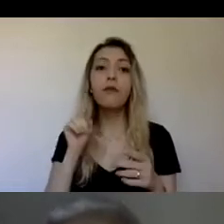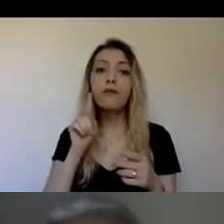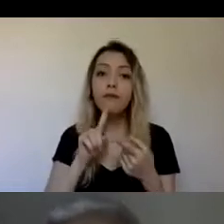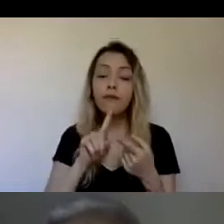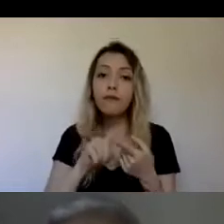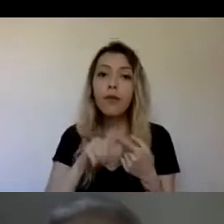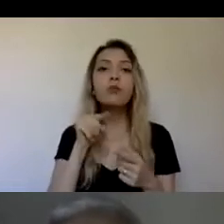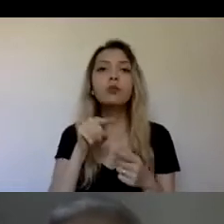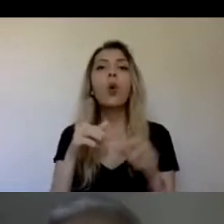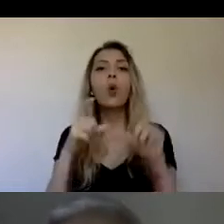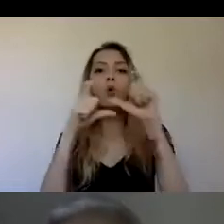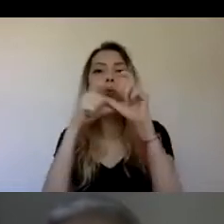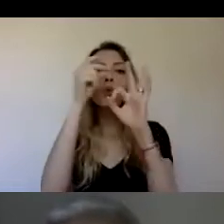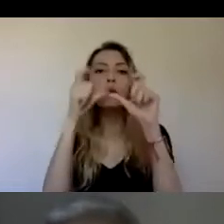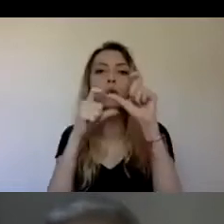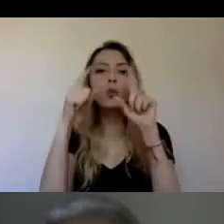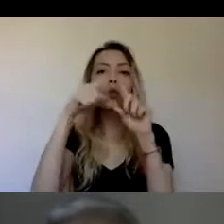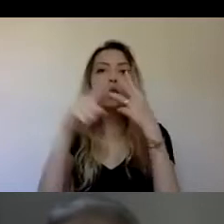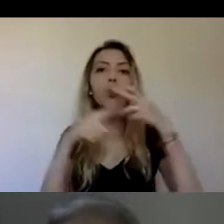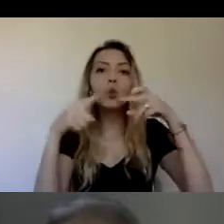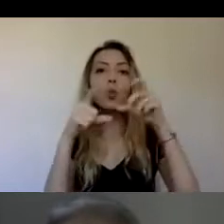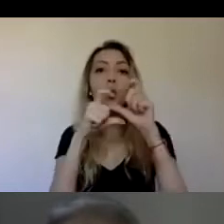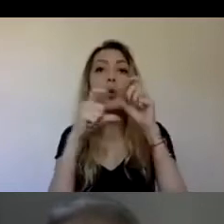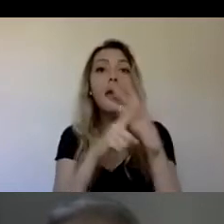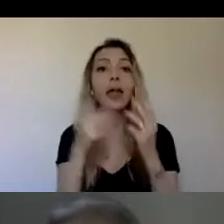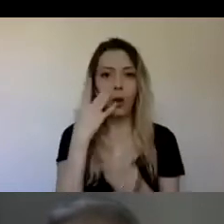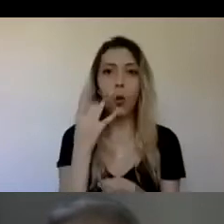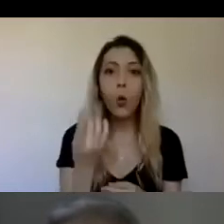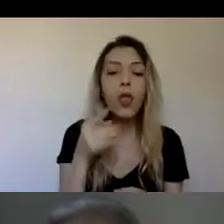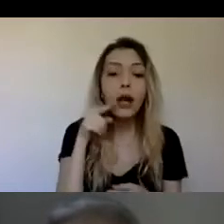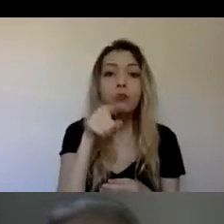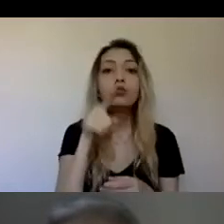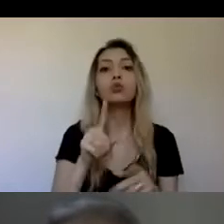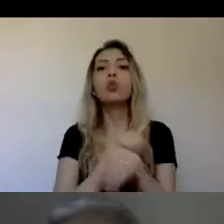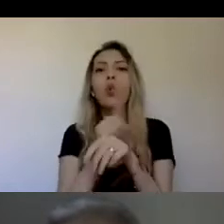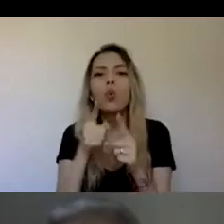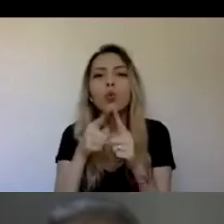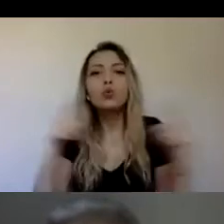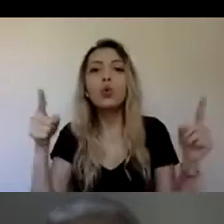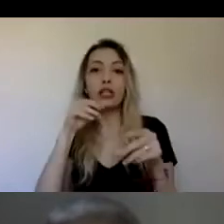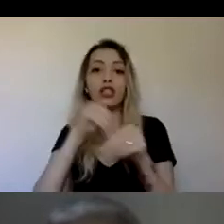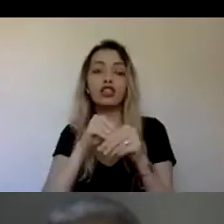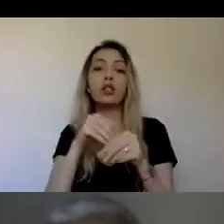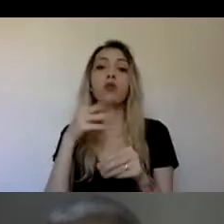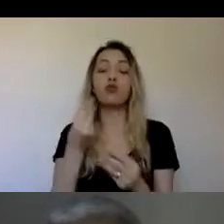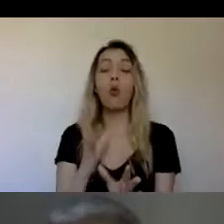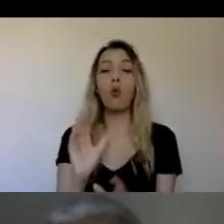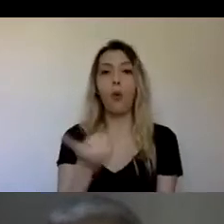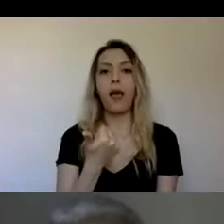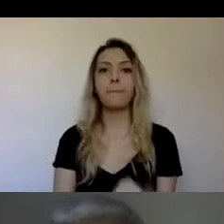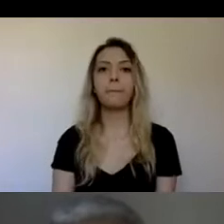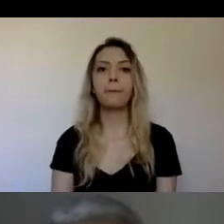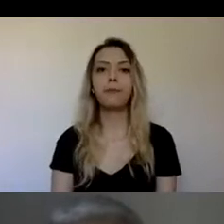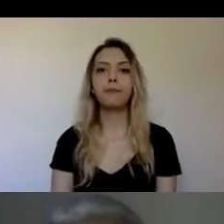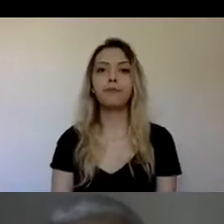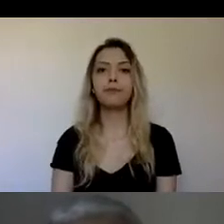önemli unsurlarından biri. Bu süreçte hem katılımcılarımızı biraz daha fazla tanımak istedik, hem katılımcılar